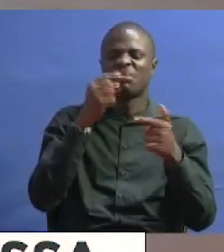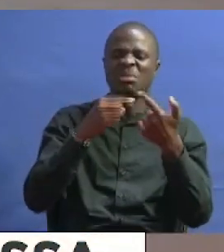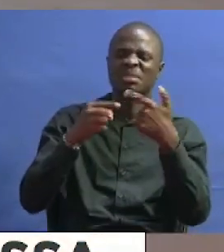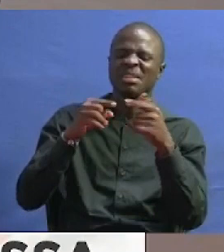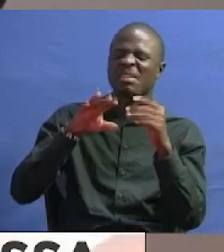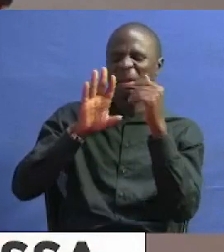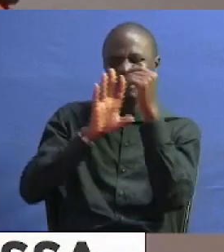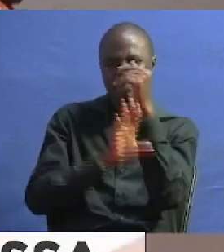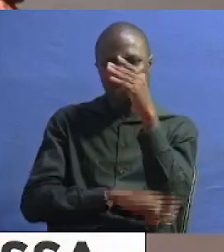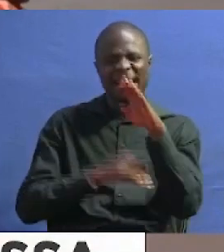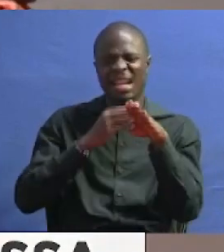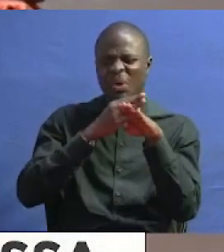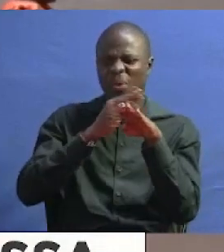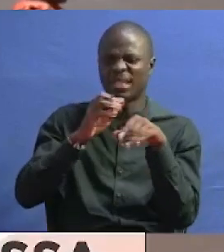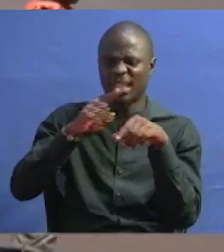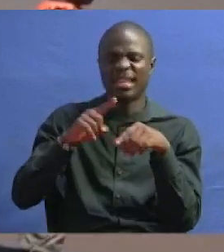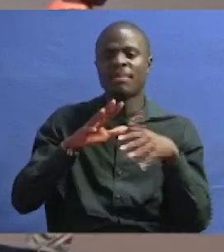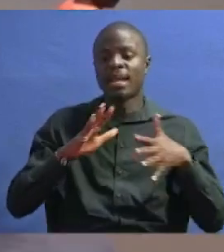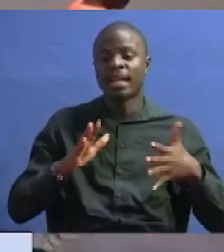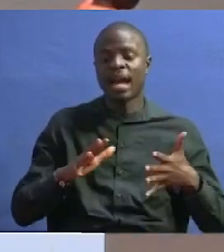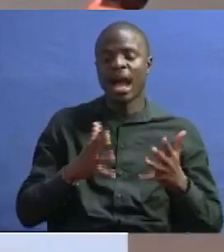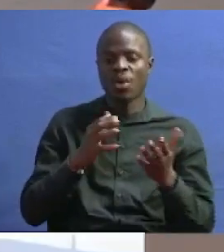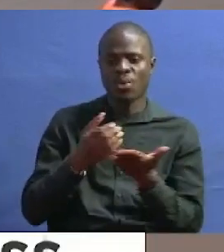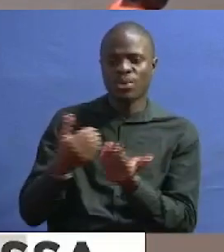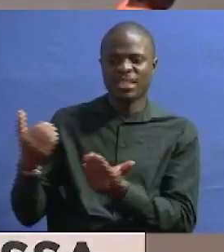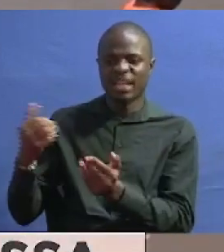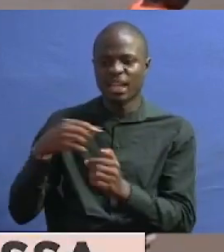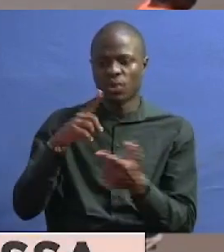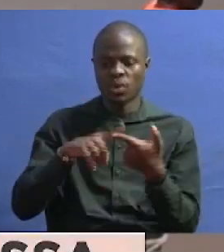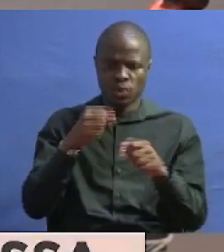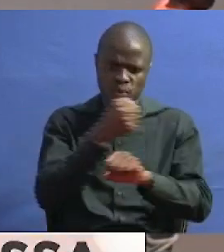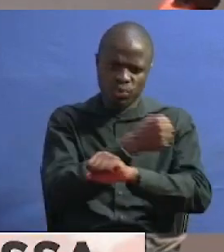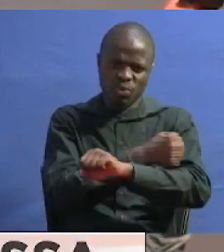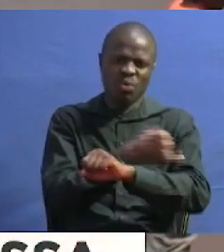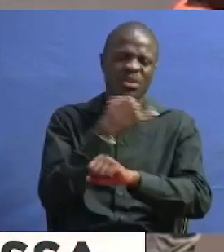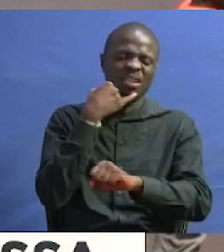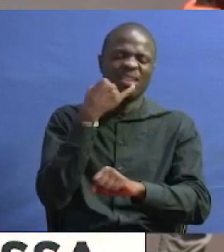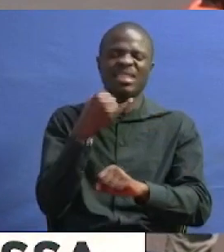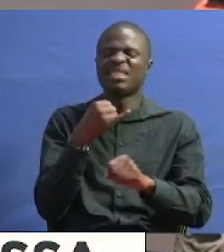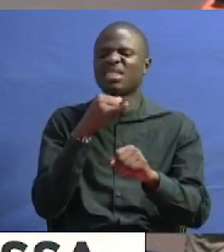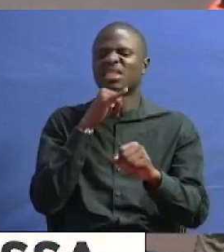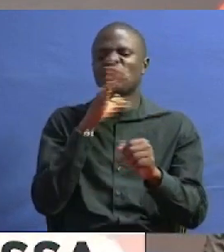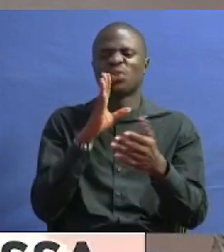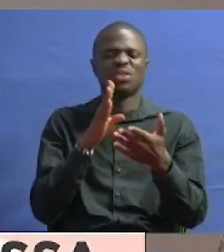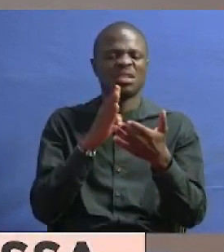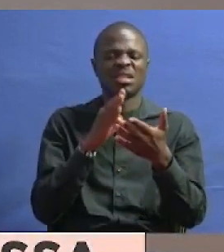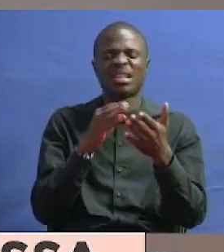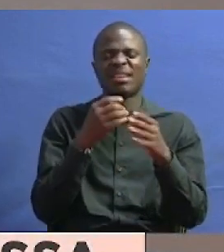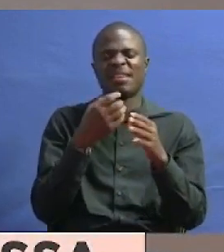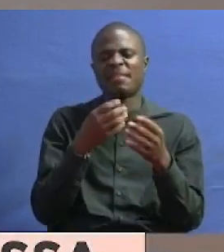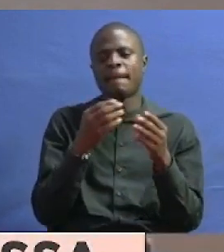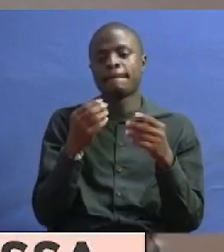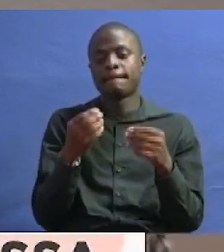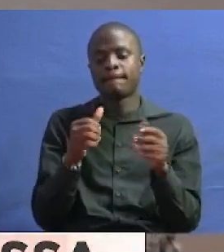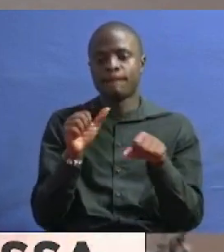na hasara, na jinsi suala la wanao kufika shuleni kila siku imekuwa ni kitendawili kwao kama wazazi.